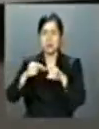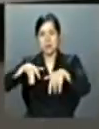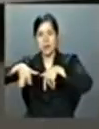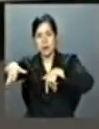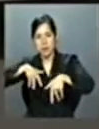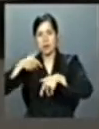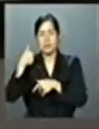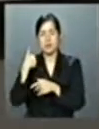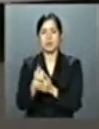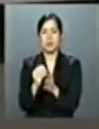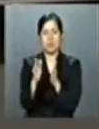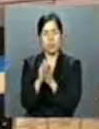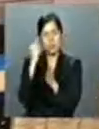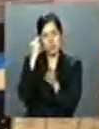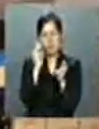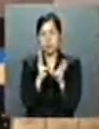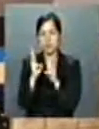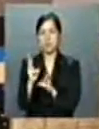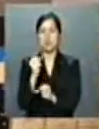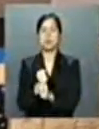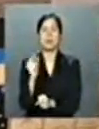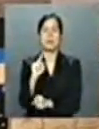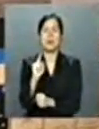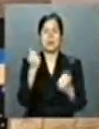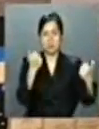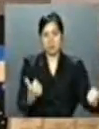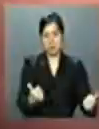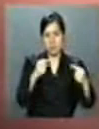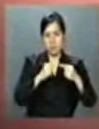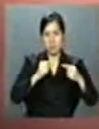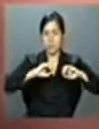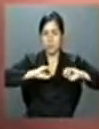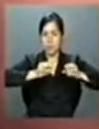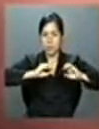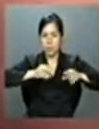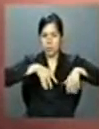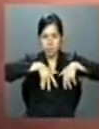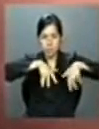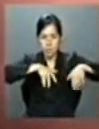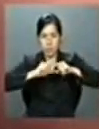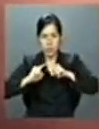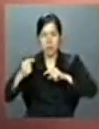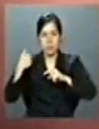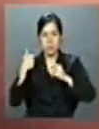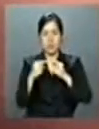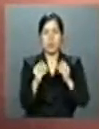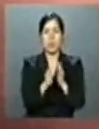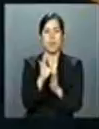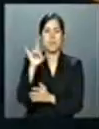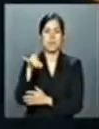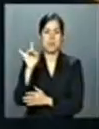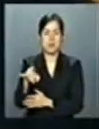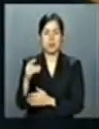ความเหมาะสมมากที่สุดจากปัจจุบันที่มีสถานีวิทยุต่างๆทั่วประเทศมากถึง 8,000 สถานีที่รอการจัดระเบีย